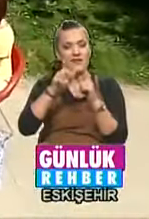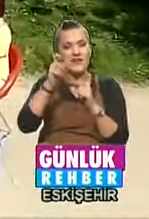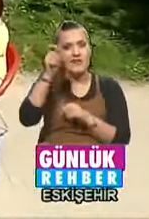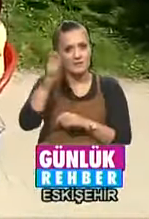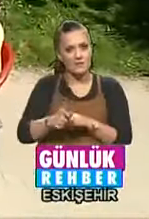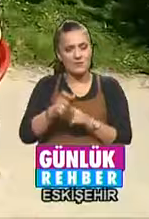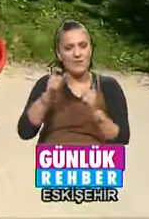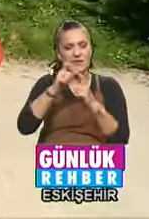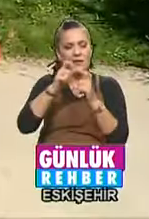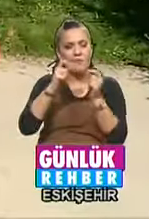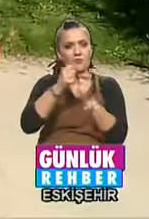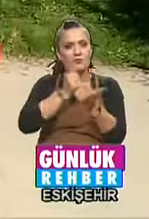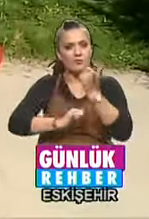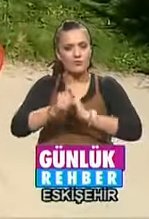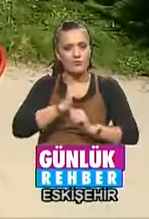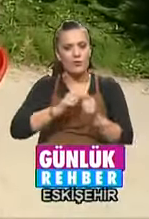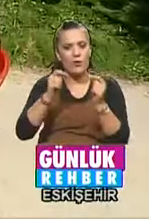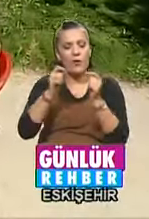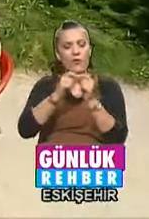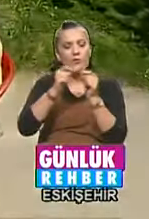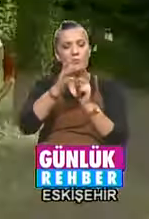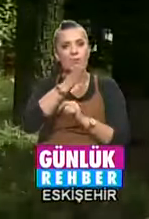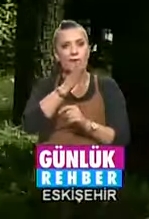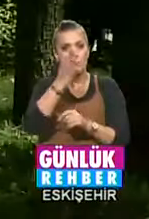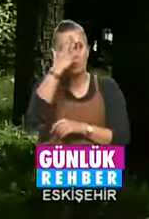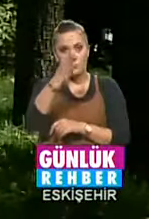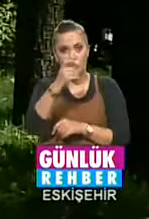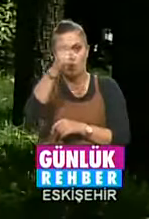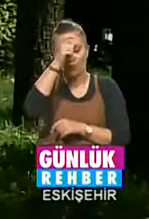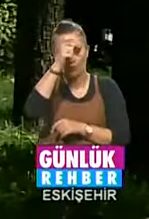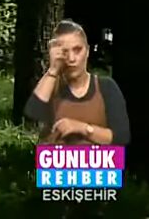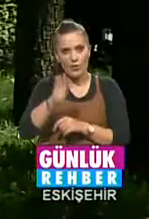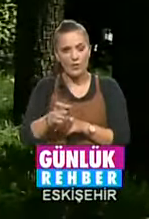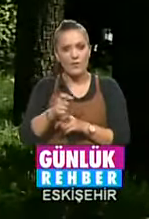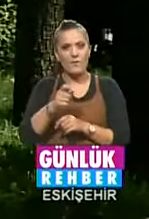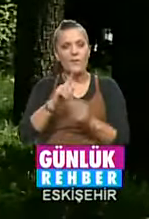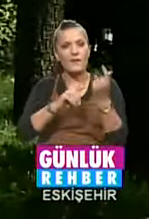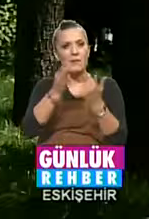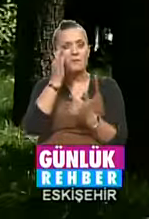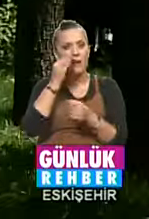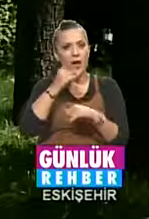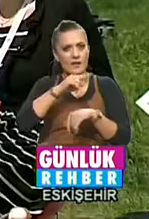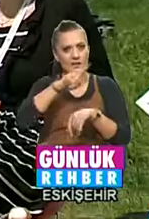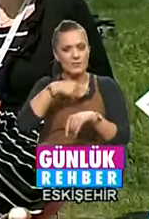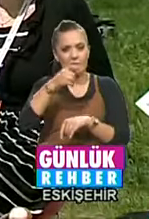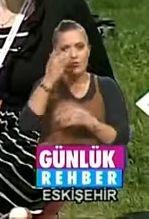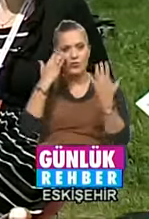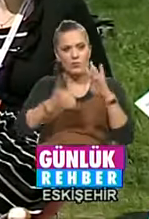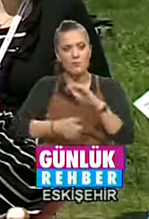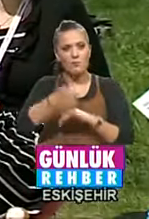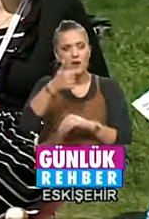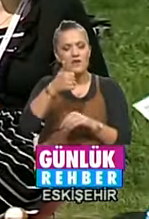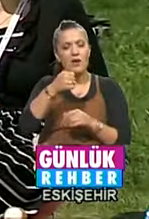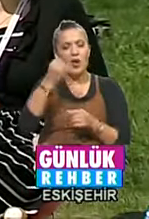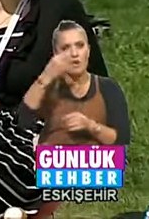Yesenkoviç, Saraybosna Üniversitesi Doğu Bilimleri Uzmanı, Türkolog, evet. Öyle değil mi? İbrahim Bey aynı zamanda Kültür Başkenti Yönetim Kurulu